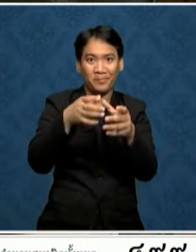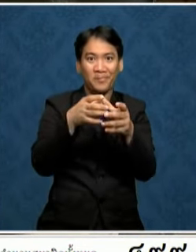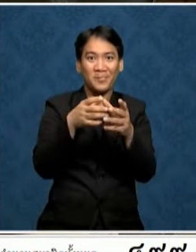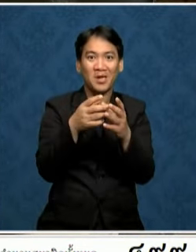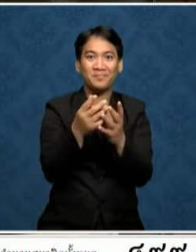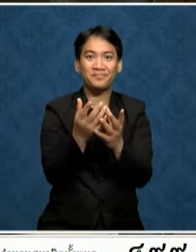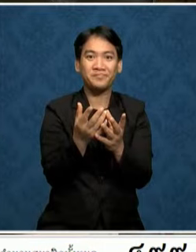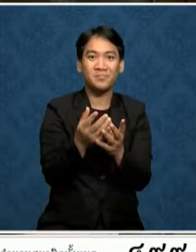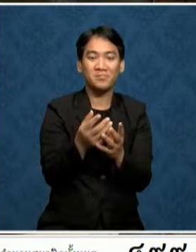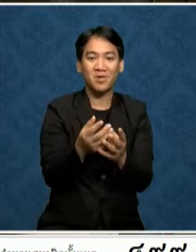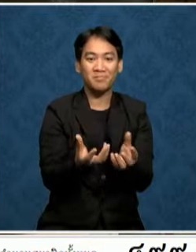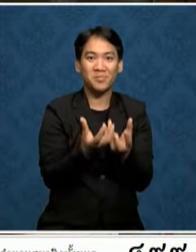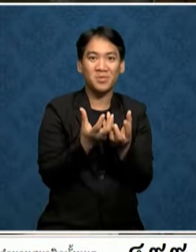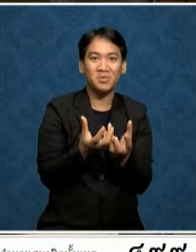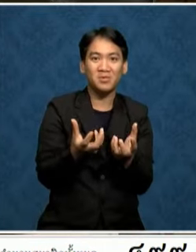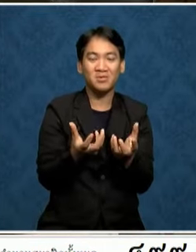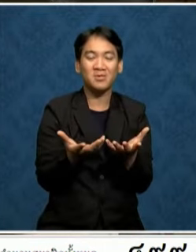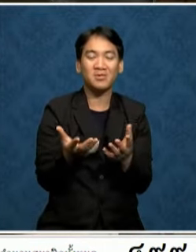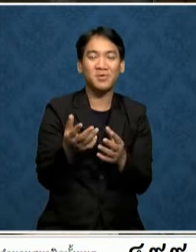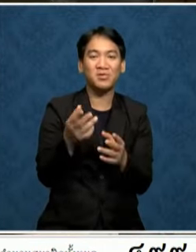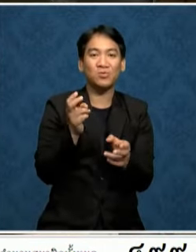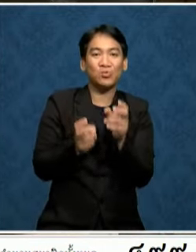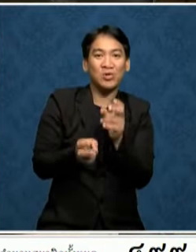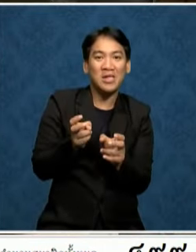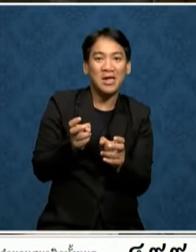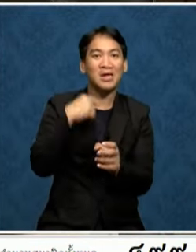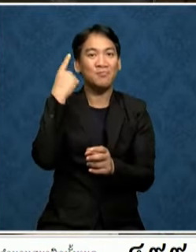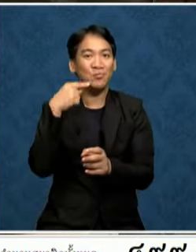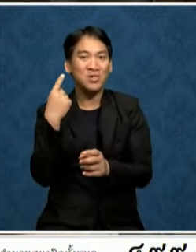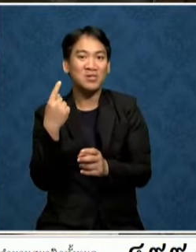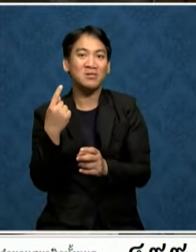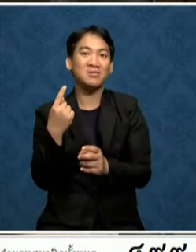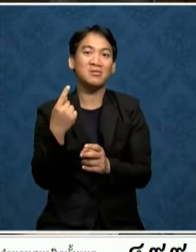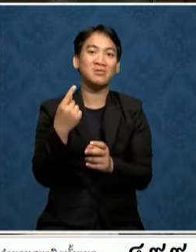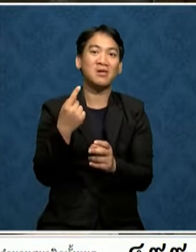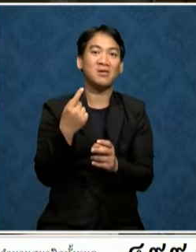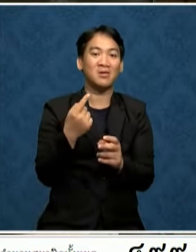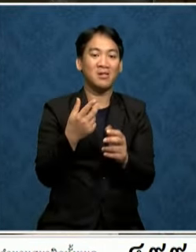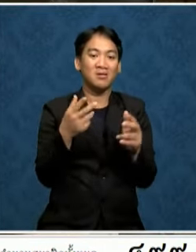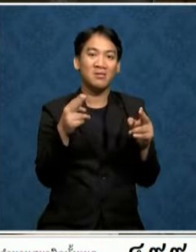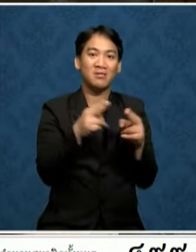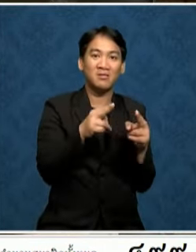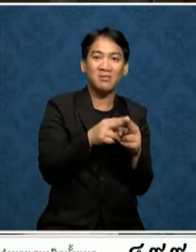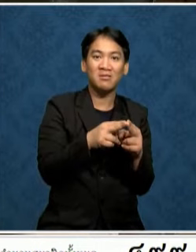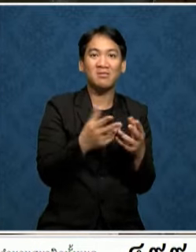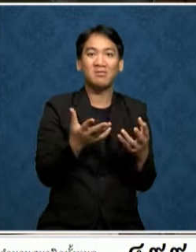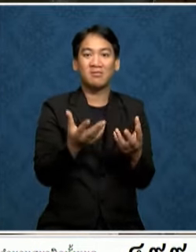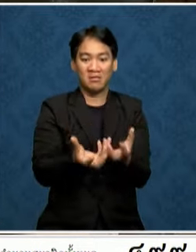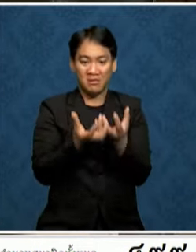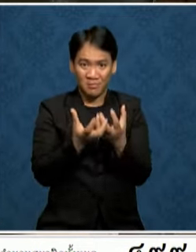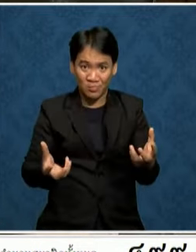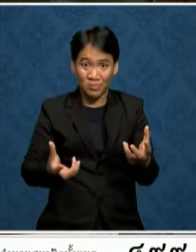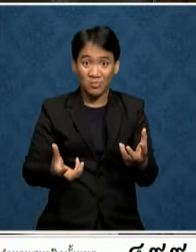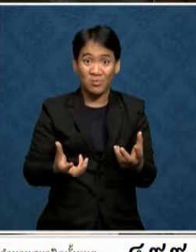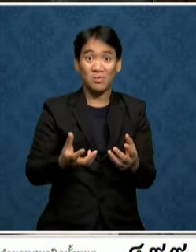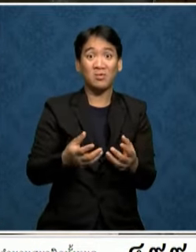เอาตุ๊กตายางอะไรพวกนี้แล้วก็มีอุปกรณ์อะไรต่างๆเหล่านี้ถ้าทำเซ็กทอยเยอะๆไปค้าไปขายก็ไม่